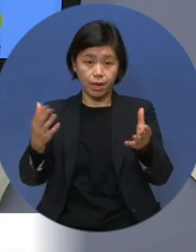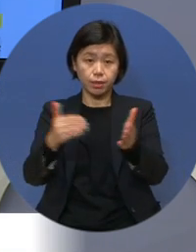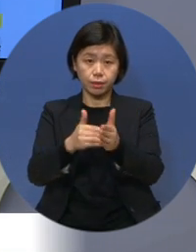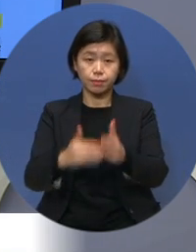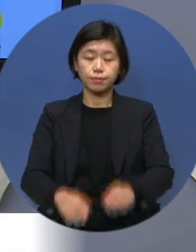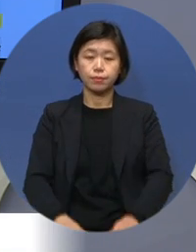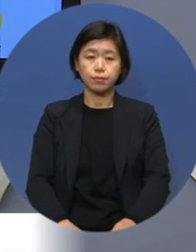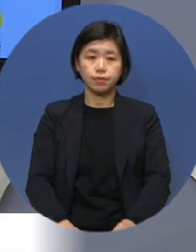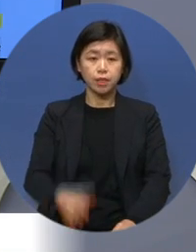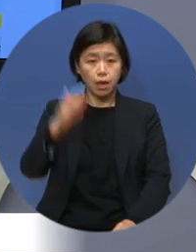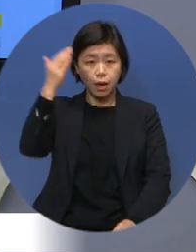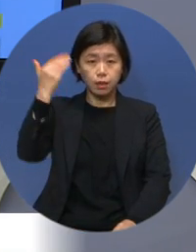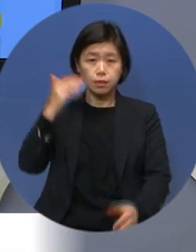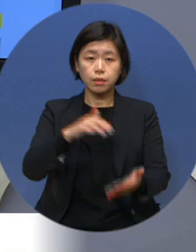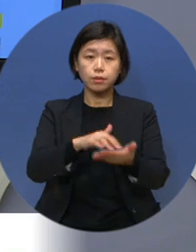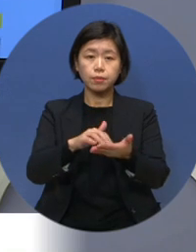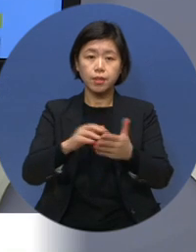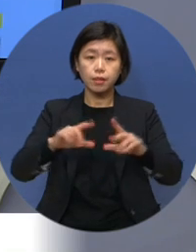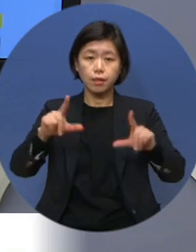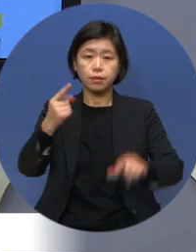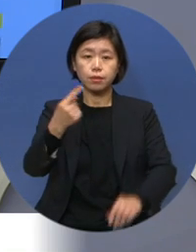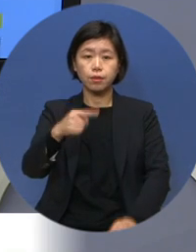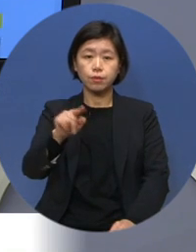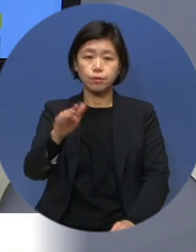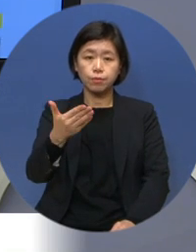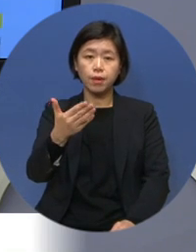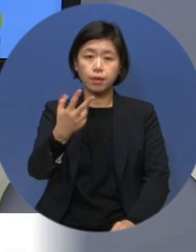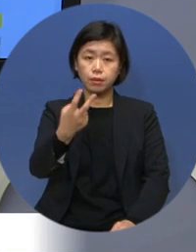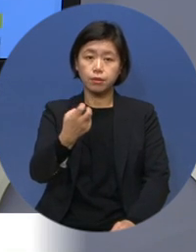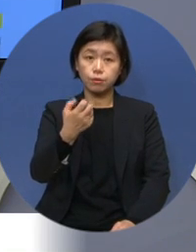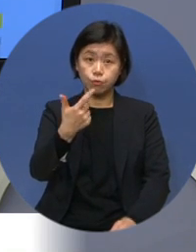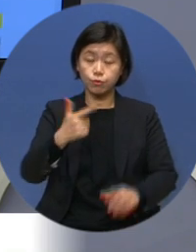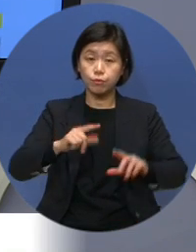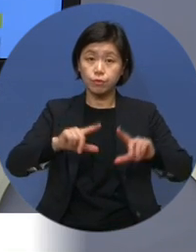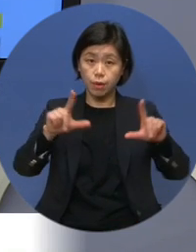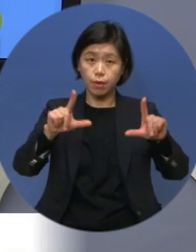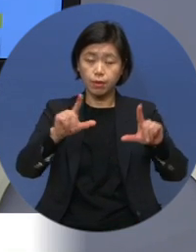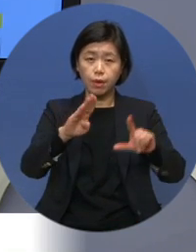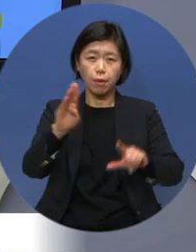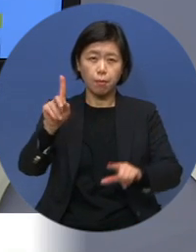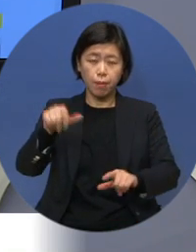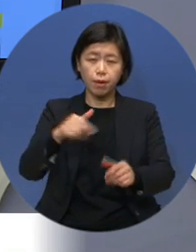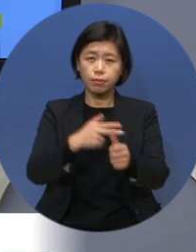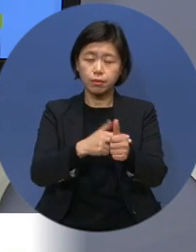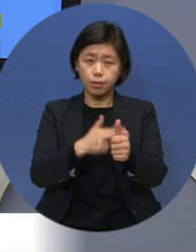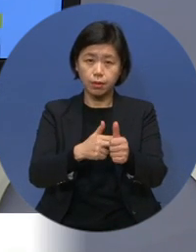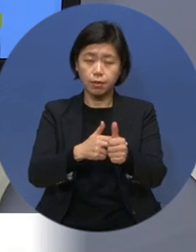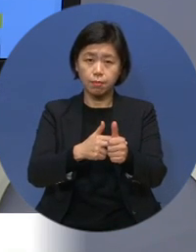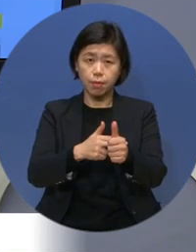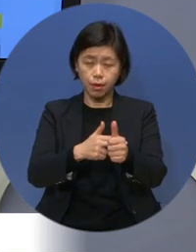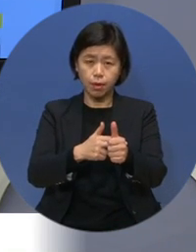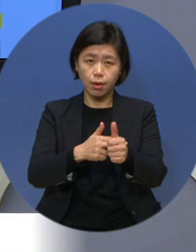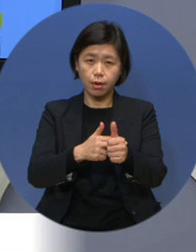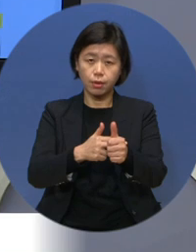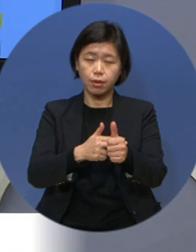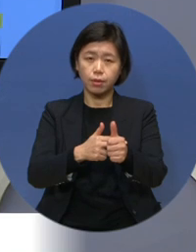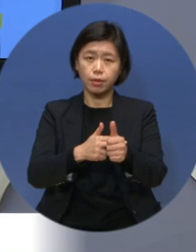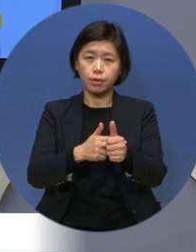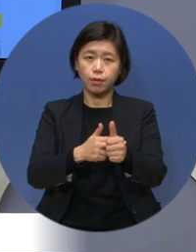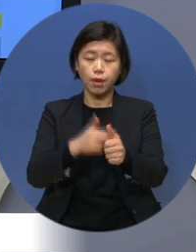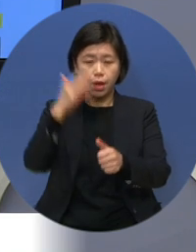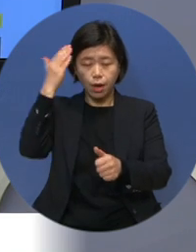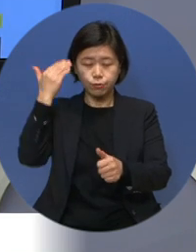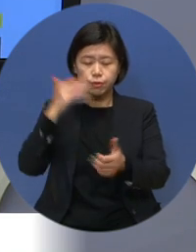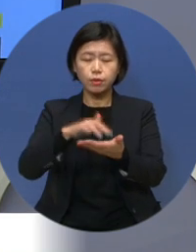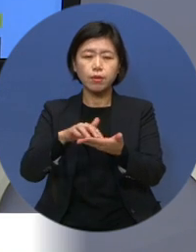11월 4일 송암 밥 2성 선생 의 현행 6점 식 한글 점자 를 공식적으로 발표한 것을